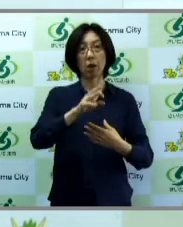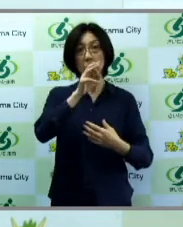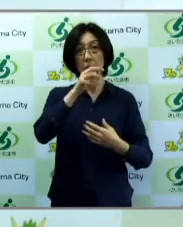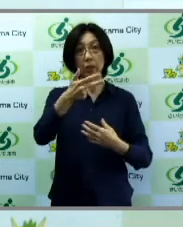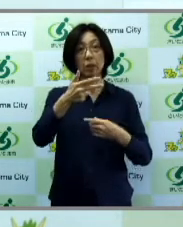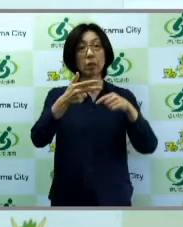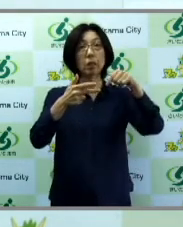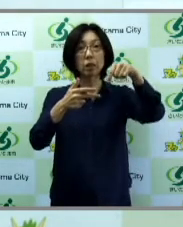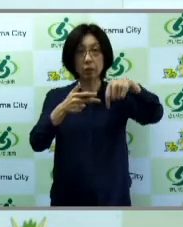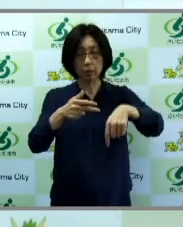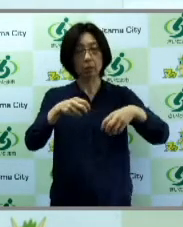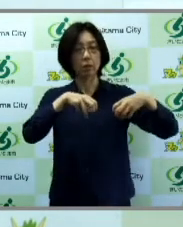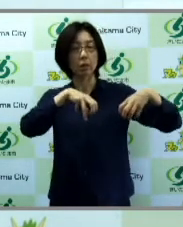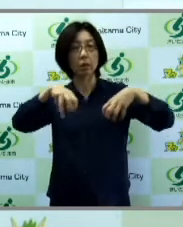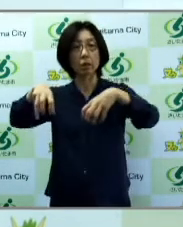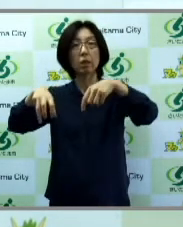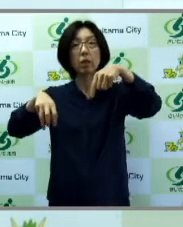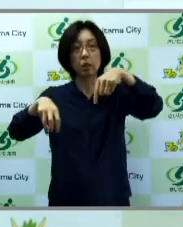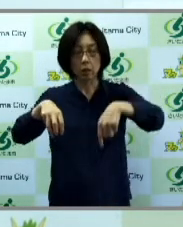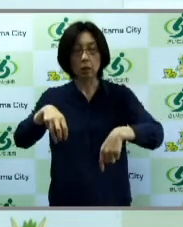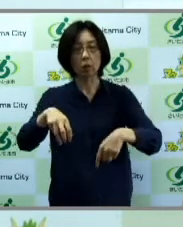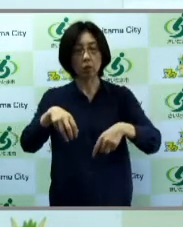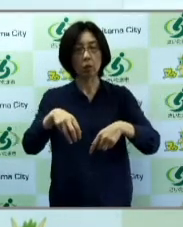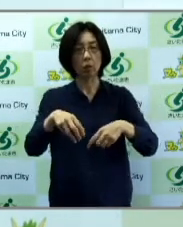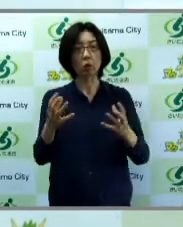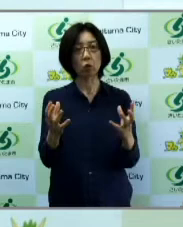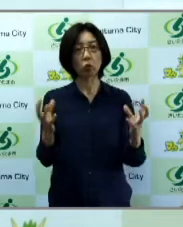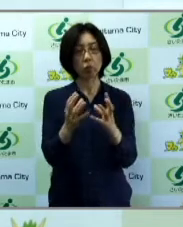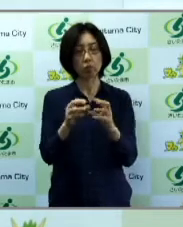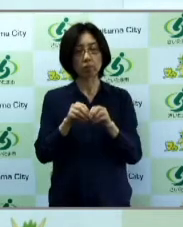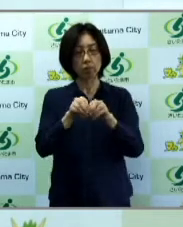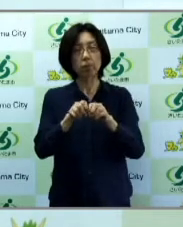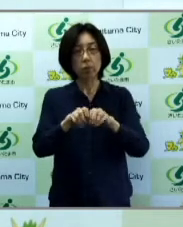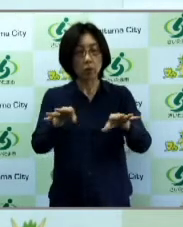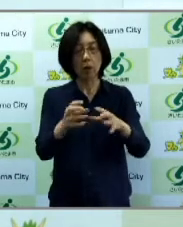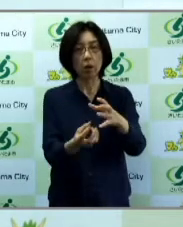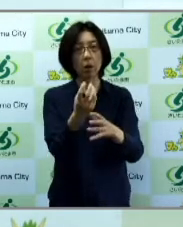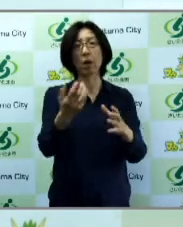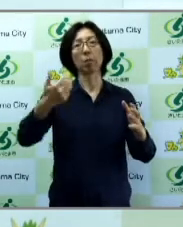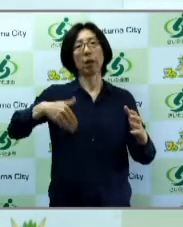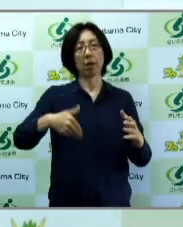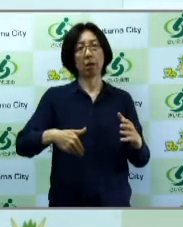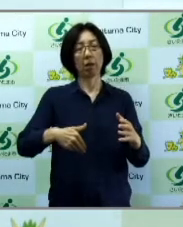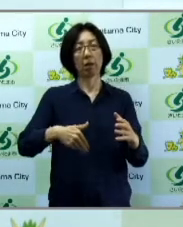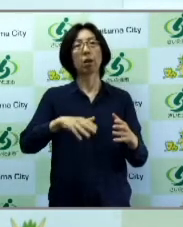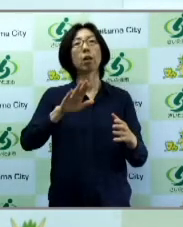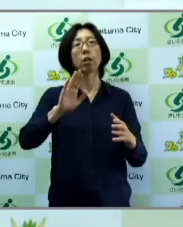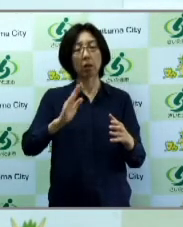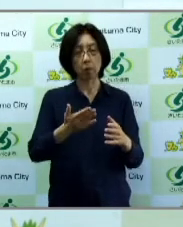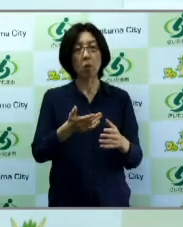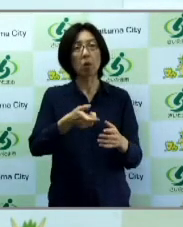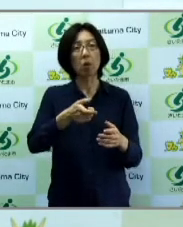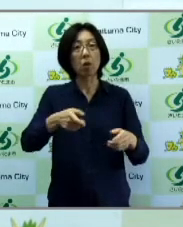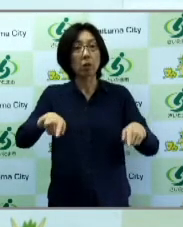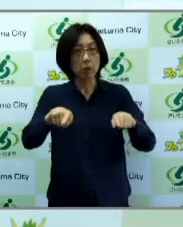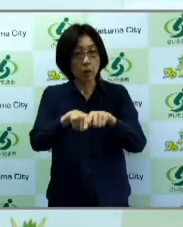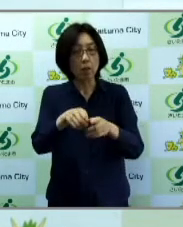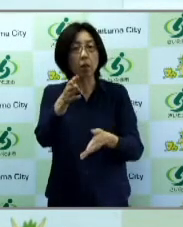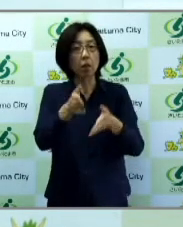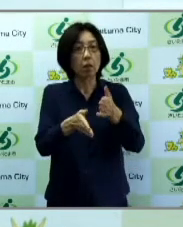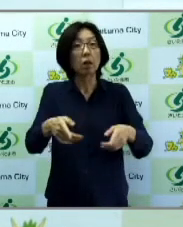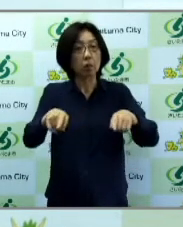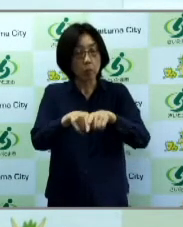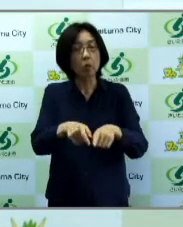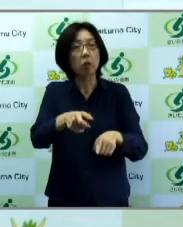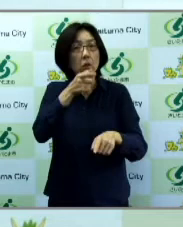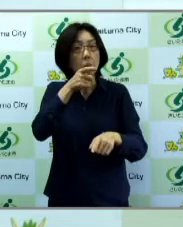ラスターが発生していませんけれども、ヘワクラとかホストクラブの従業員向けに PCR 検査やってると思います。埼